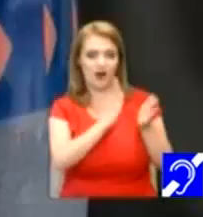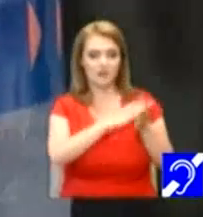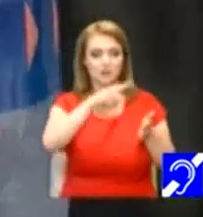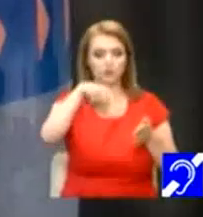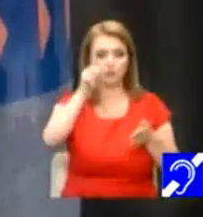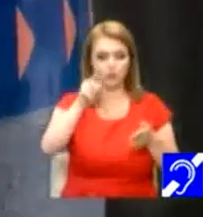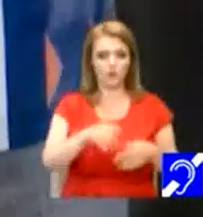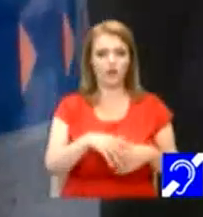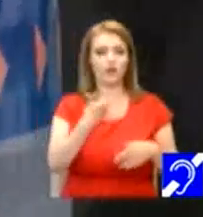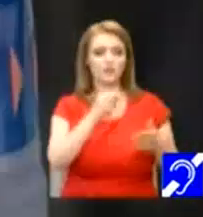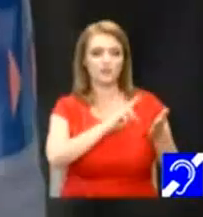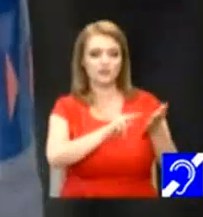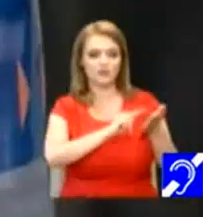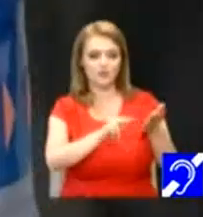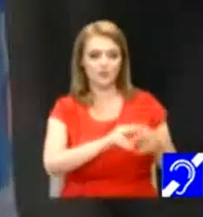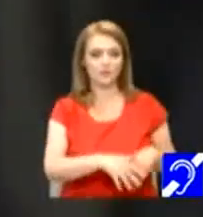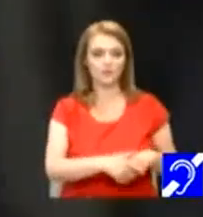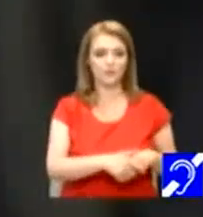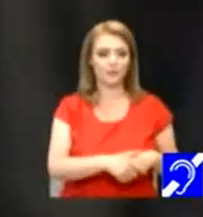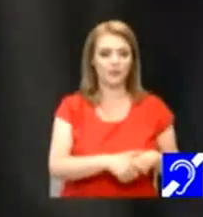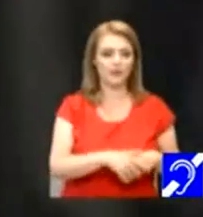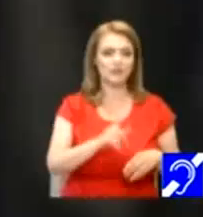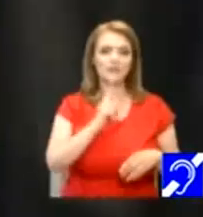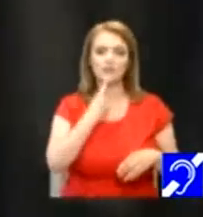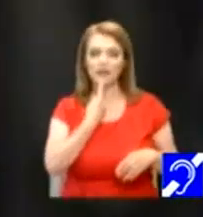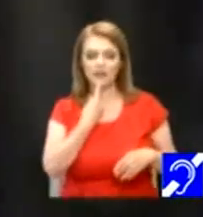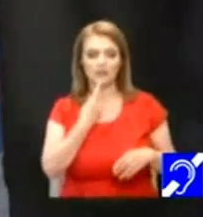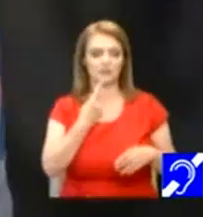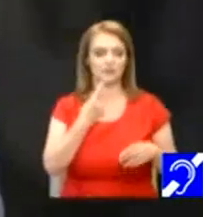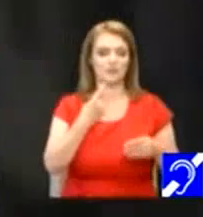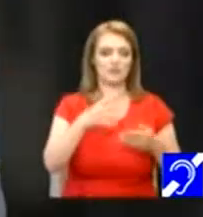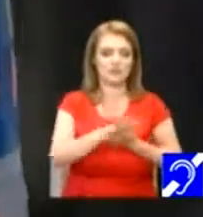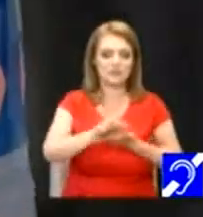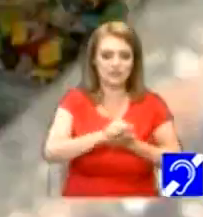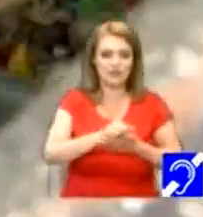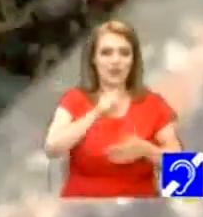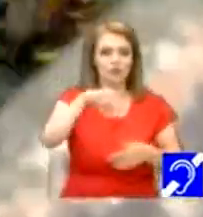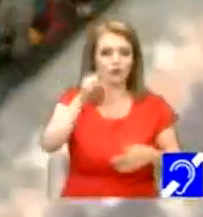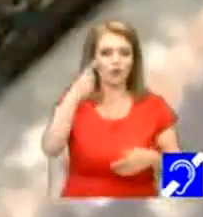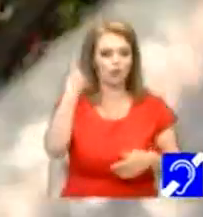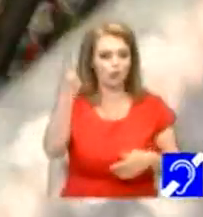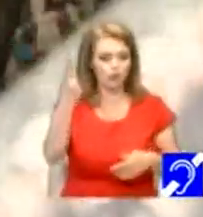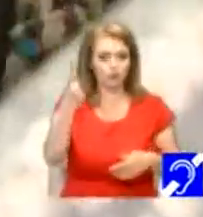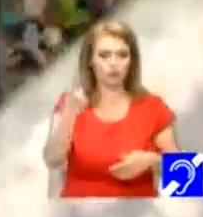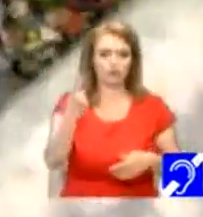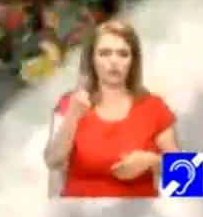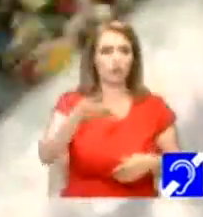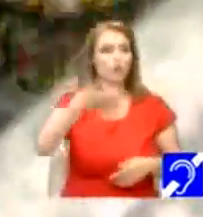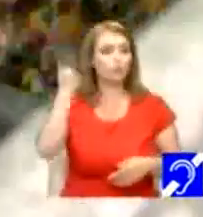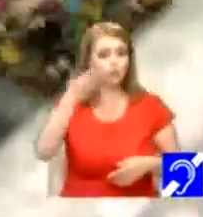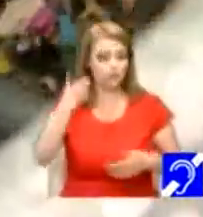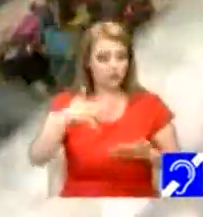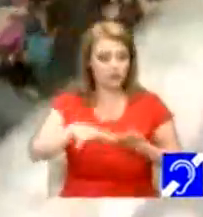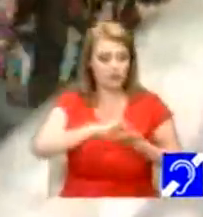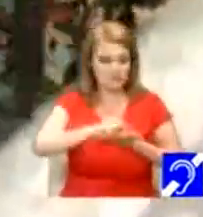indică gradul de dificultate a reciclării. Numărul 1 este cel mai ușor de